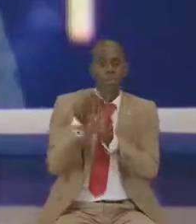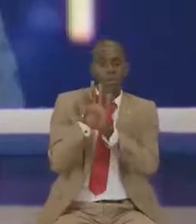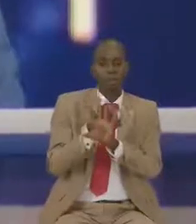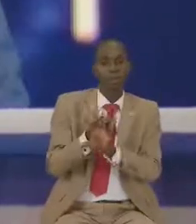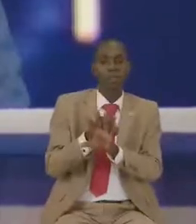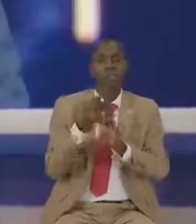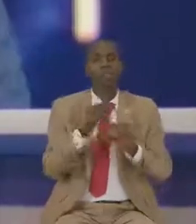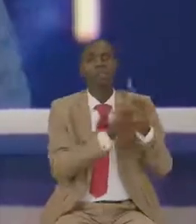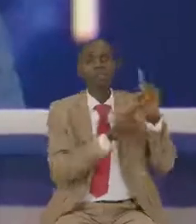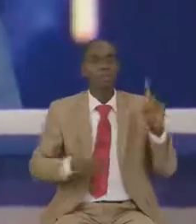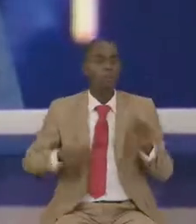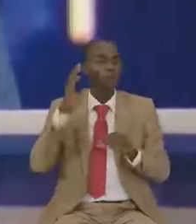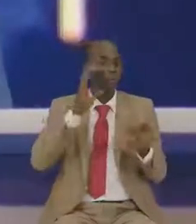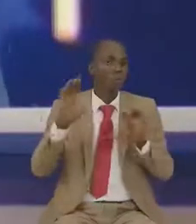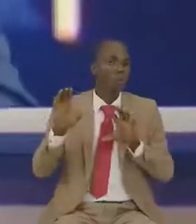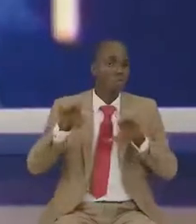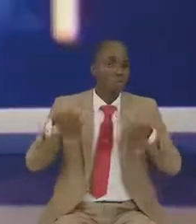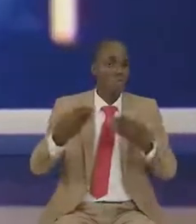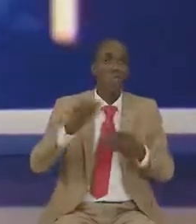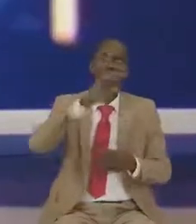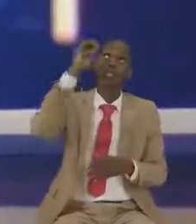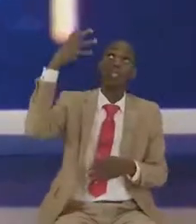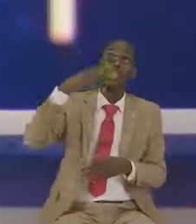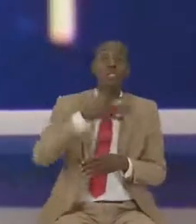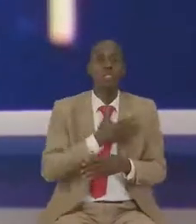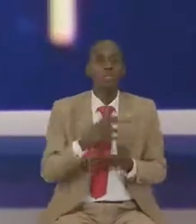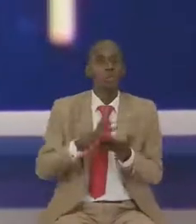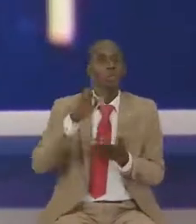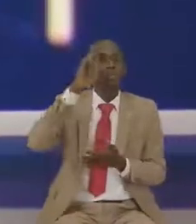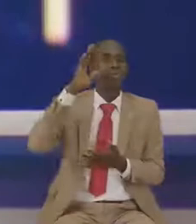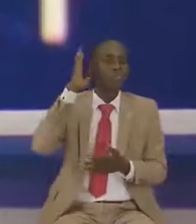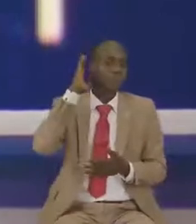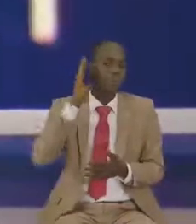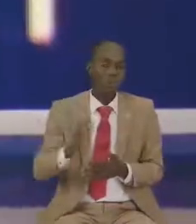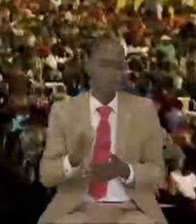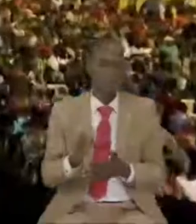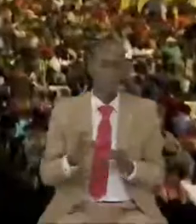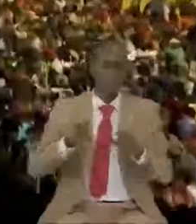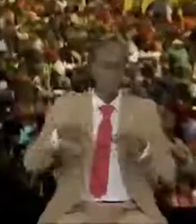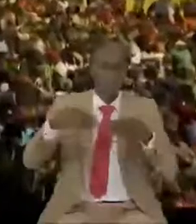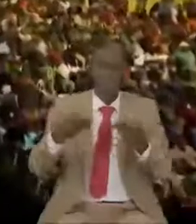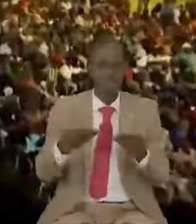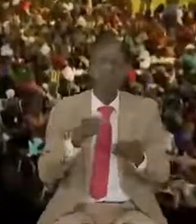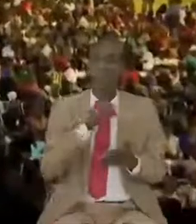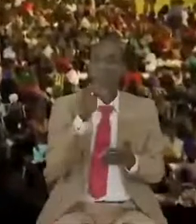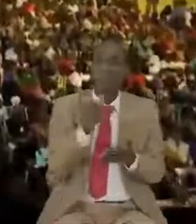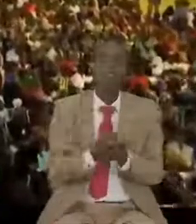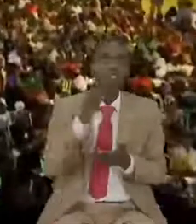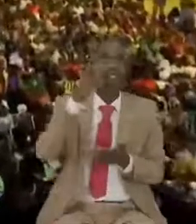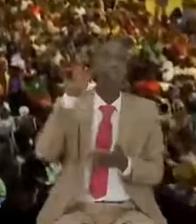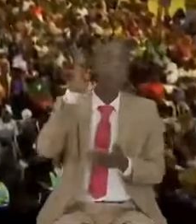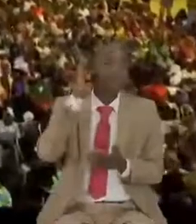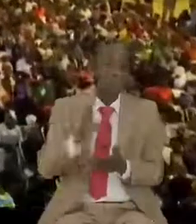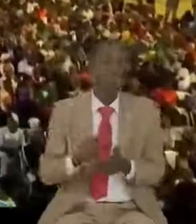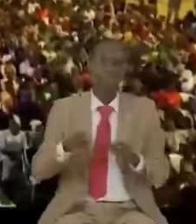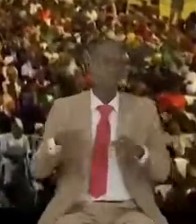l'Éternel Dieu est un soleil et un bouclier. L'Éternel donne la grâce et la gloire.